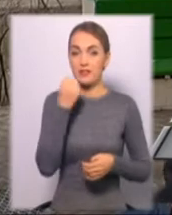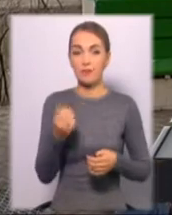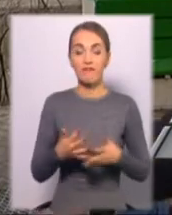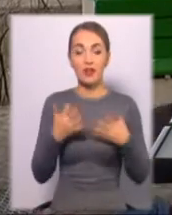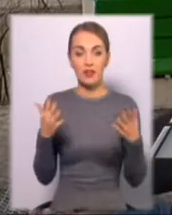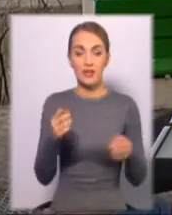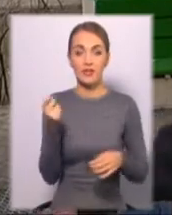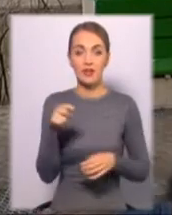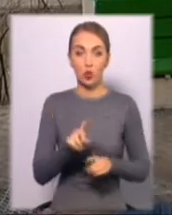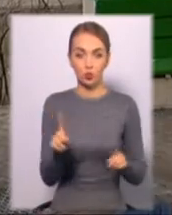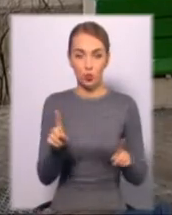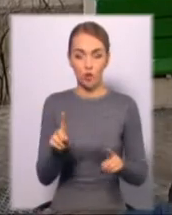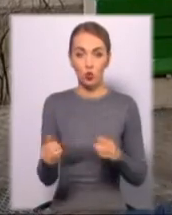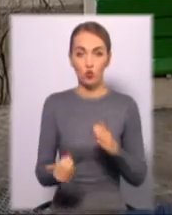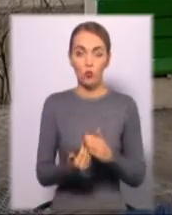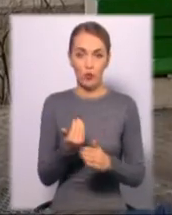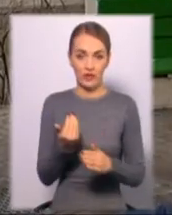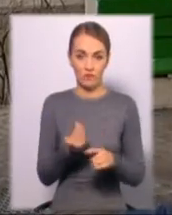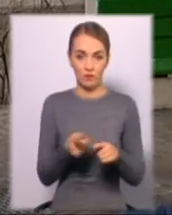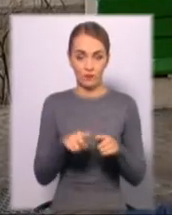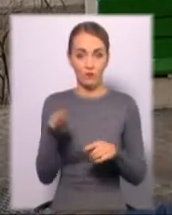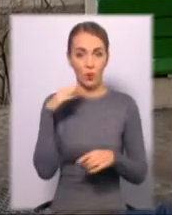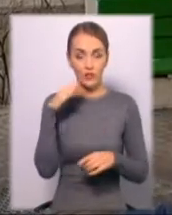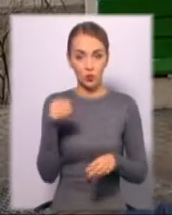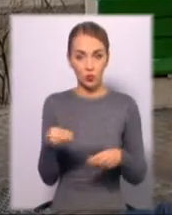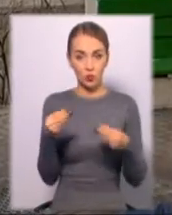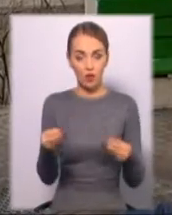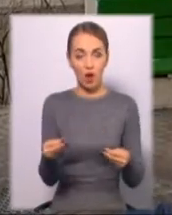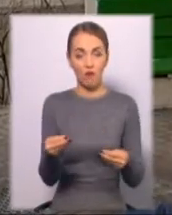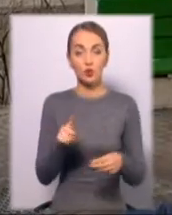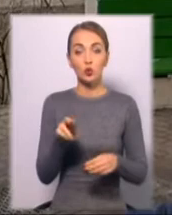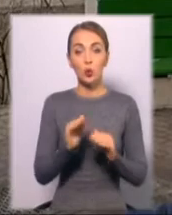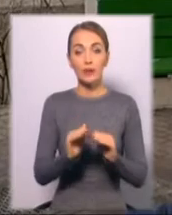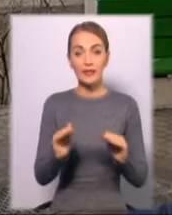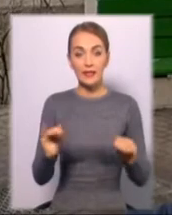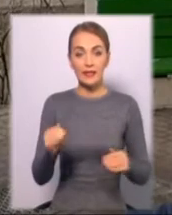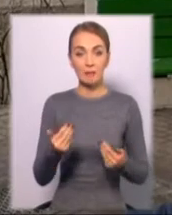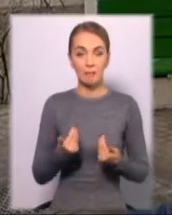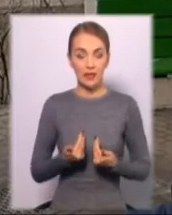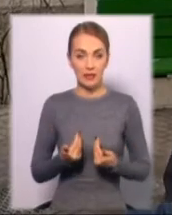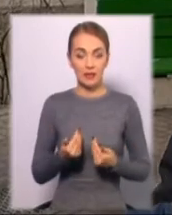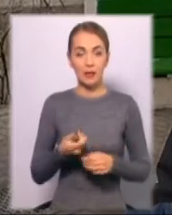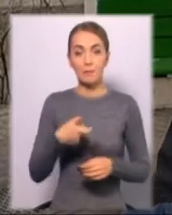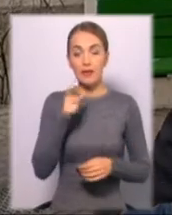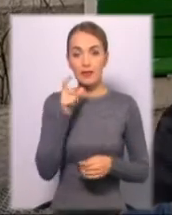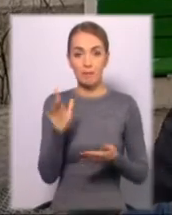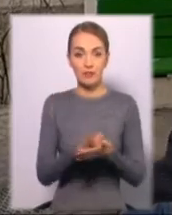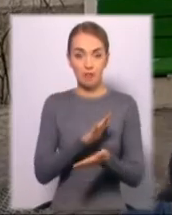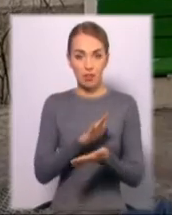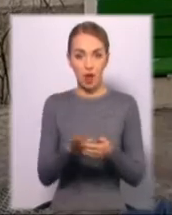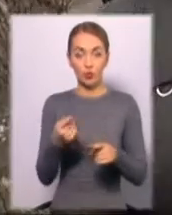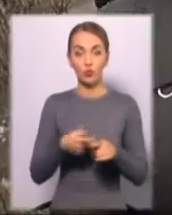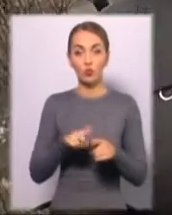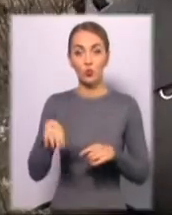що возобновив от цю водичку, дав, щоб і дітки, і ми пили безплатно цю